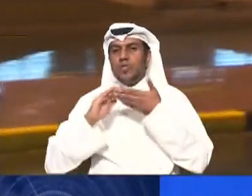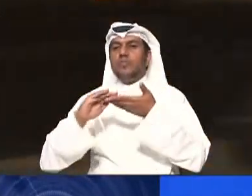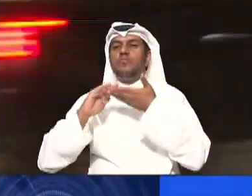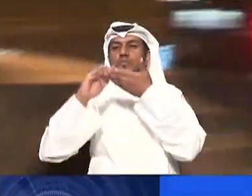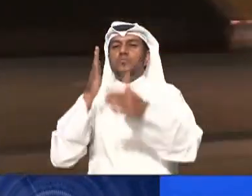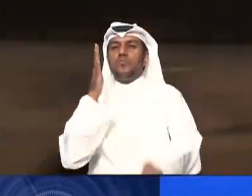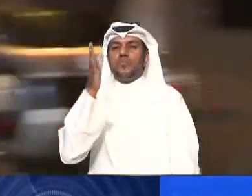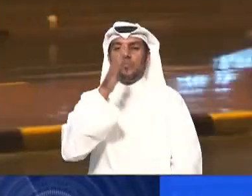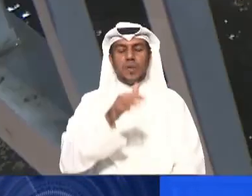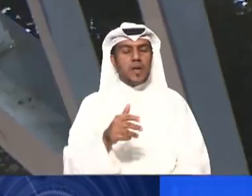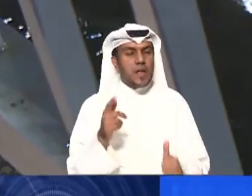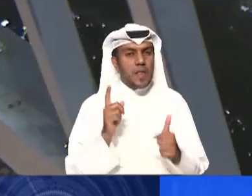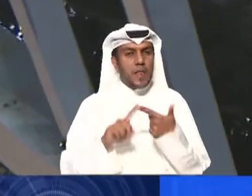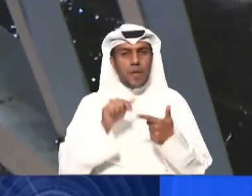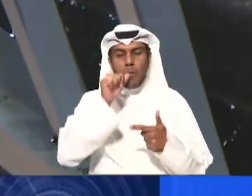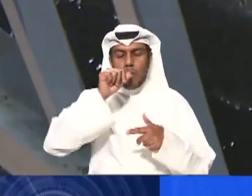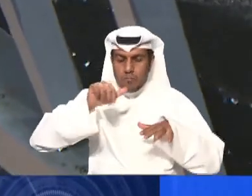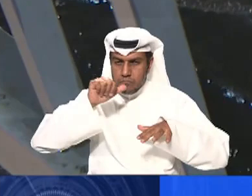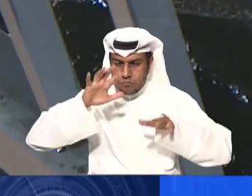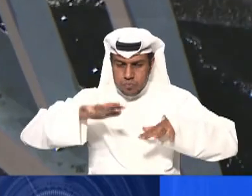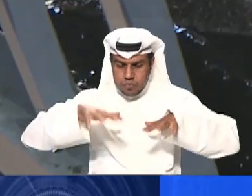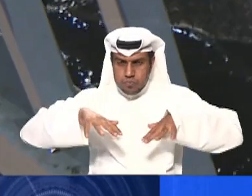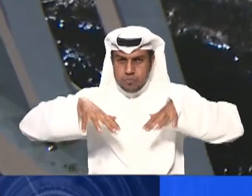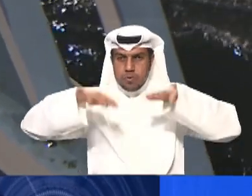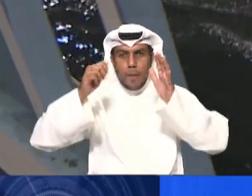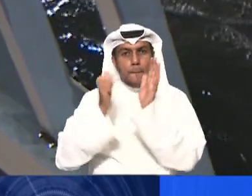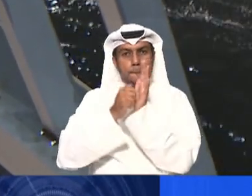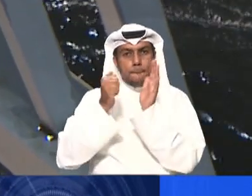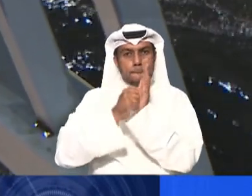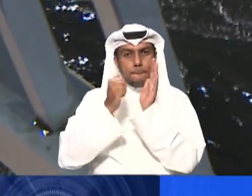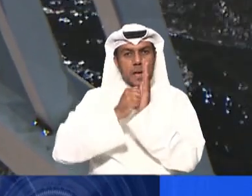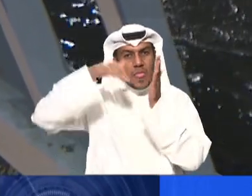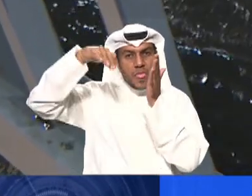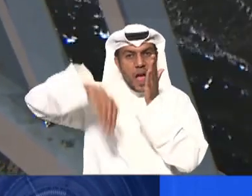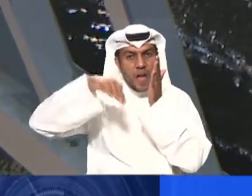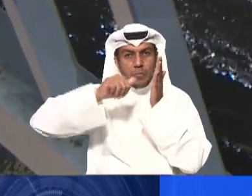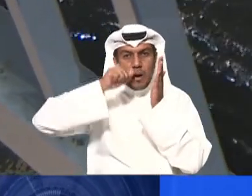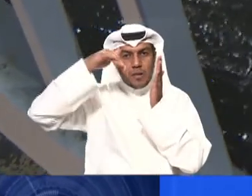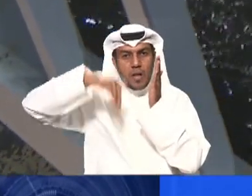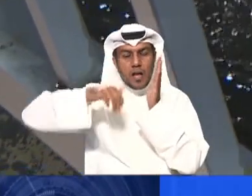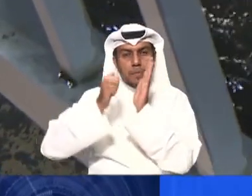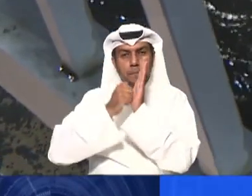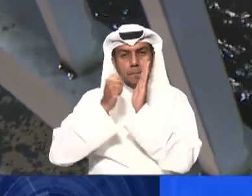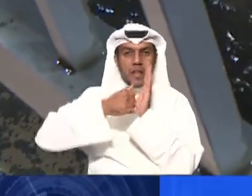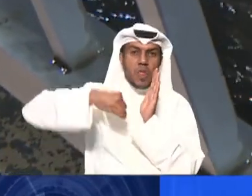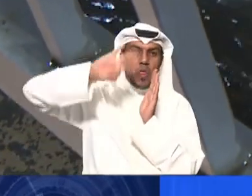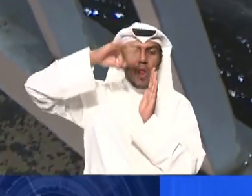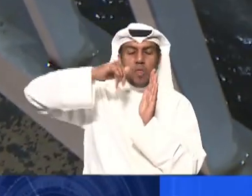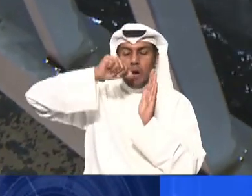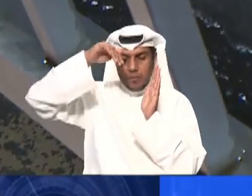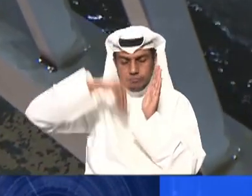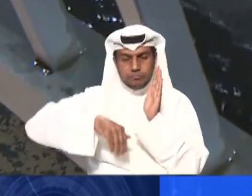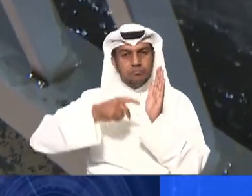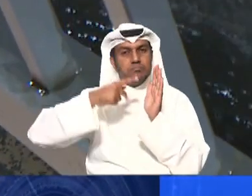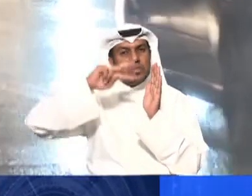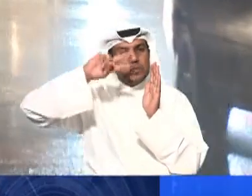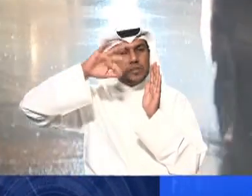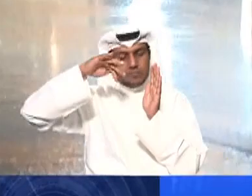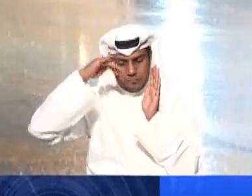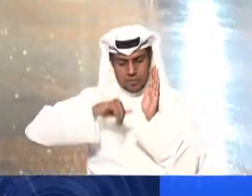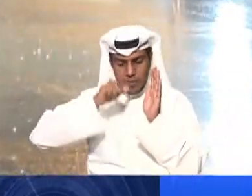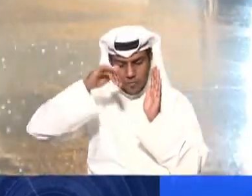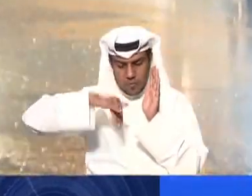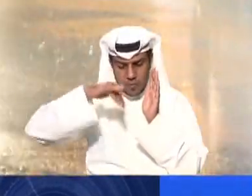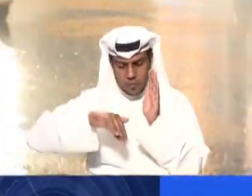ارتفاع منسوب المياه الأمطار في سراديب المنازل. وأضافت الإدارة بأن جميع البلاغات التي تم التعامل معها لم